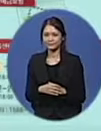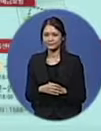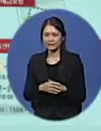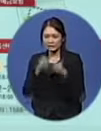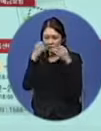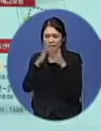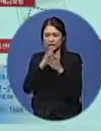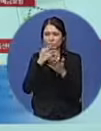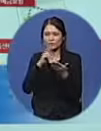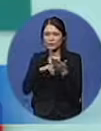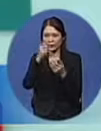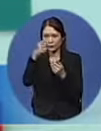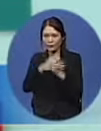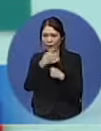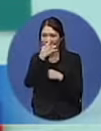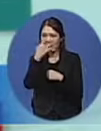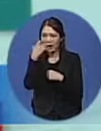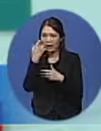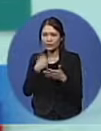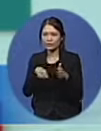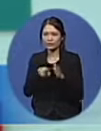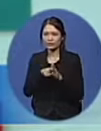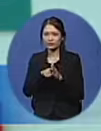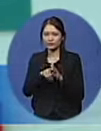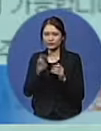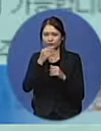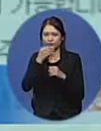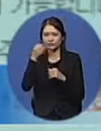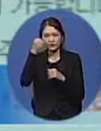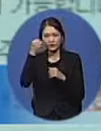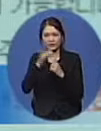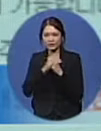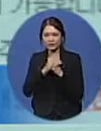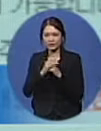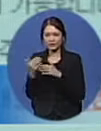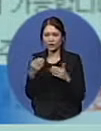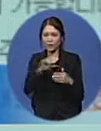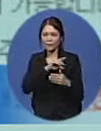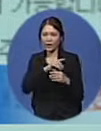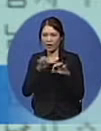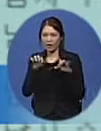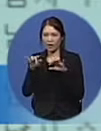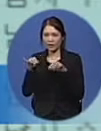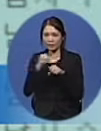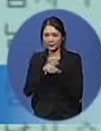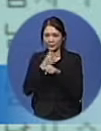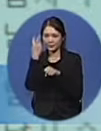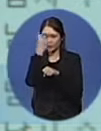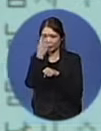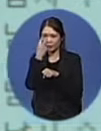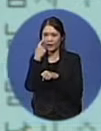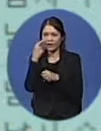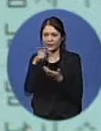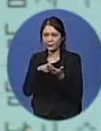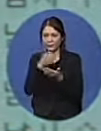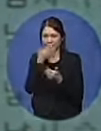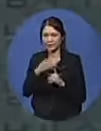새 우편번호를 확인하려면 우체국 사이트와 도로명 주소 검색 사이트에 들어가서 확인할 수